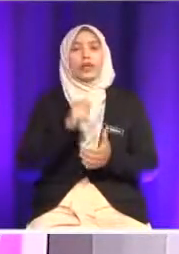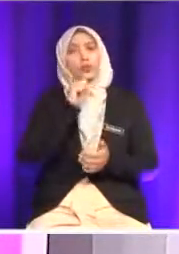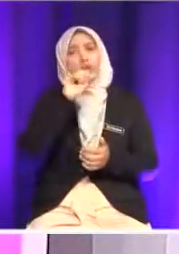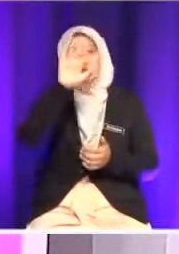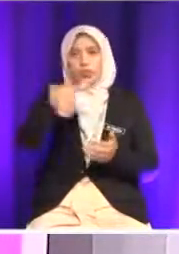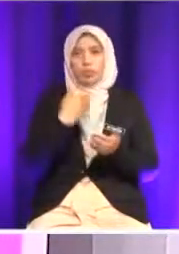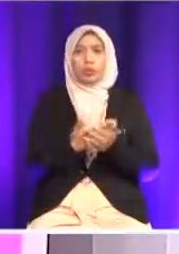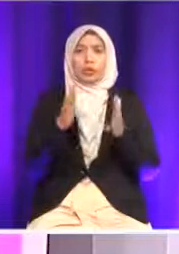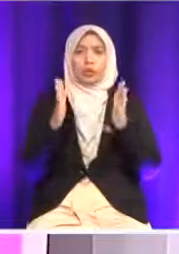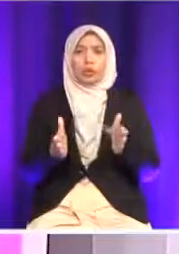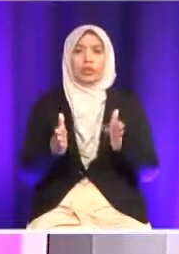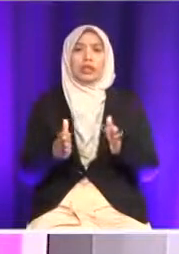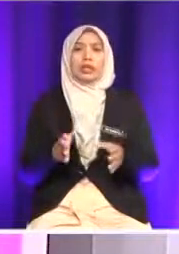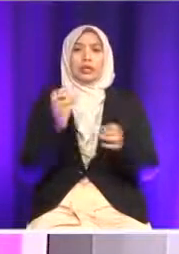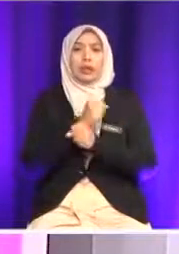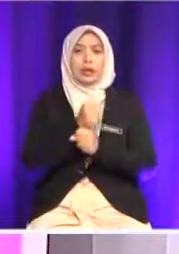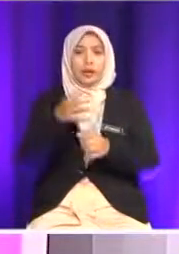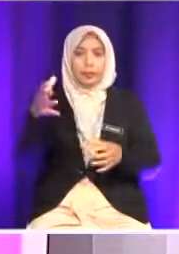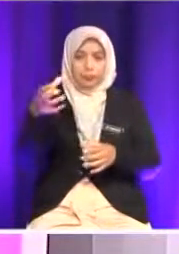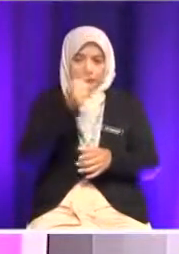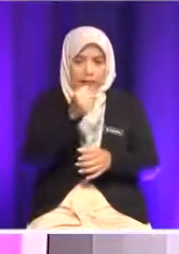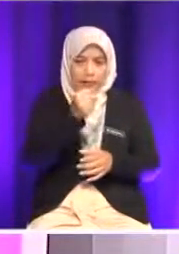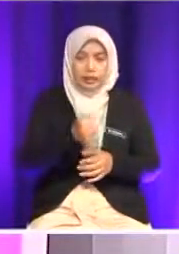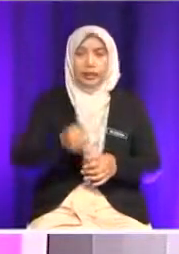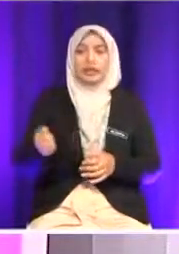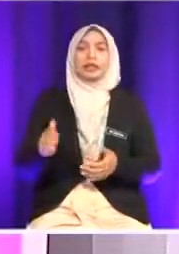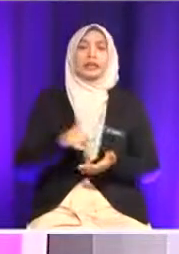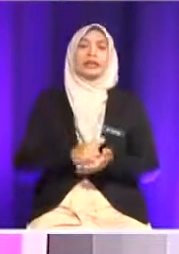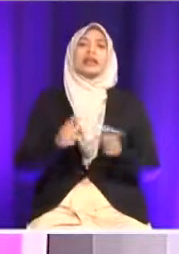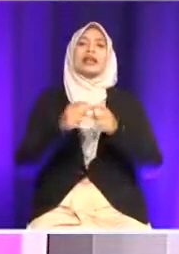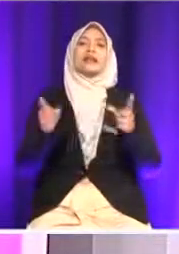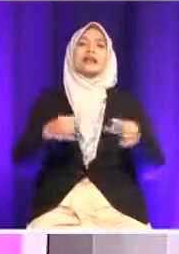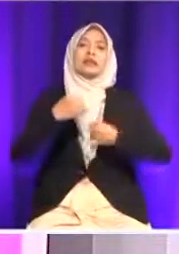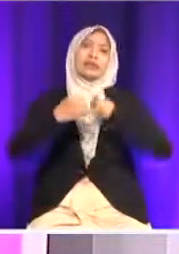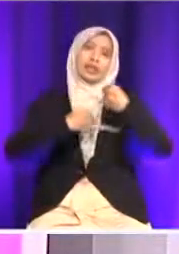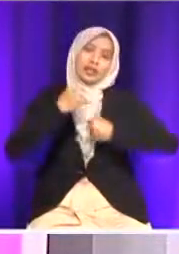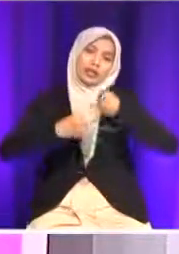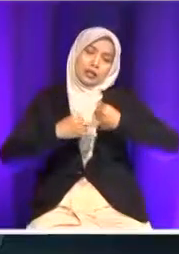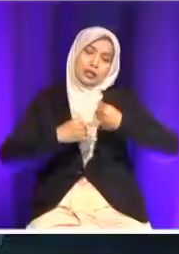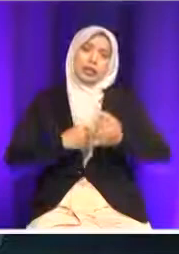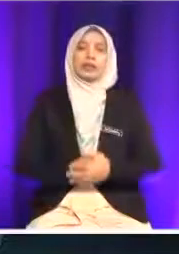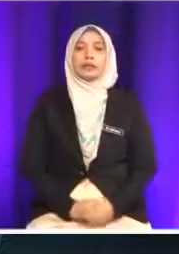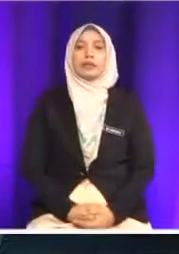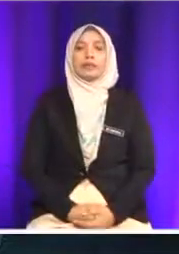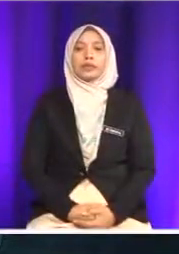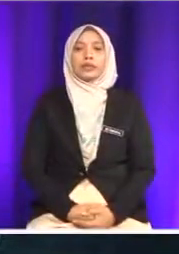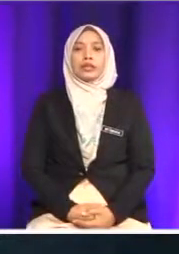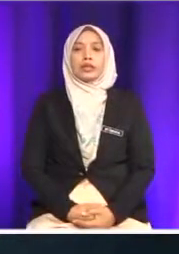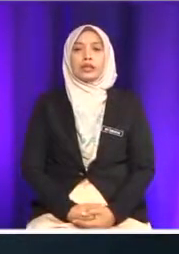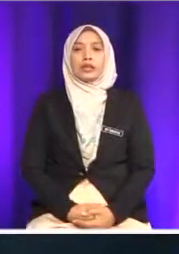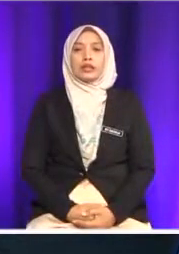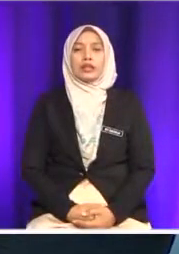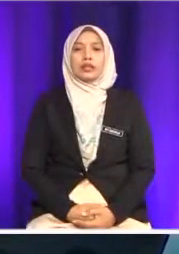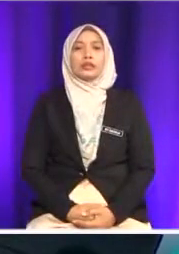dapat pegang alek-alek ini tapi berjanji maksudnya dengan dapat sebulan tak semua orang